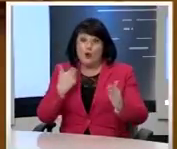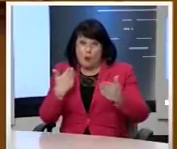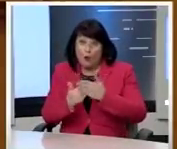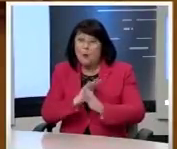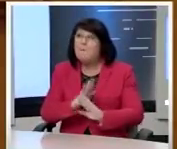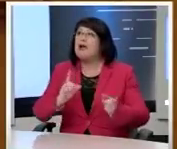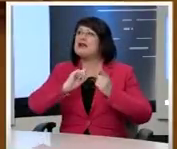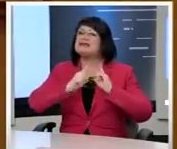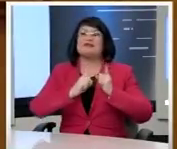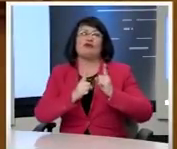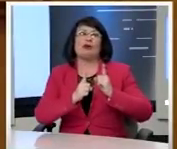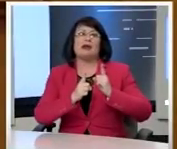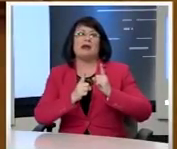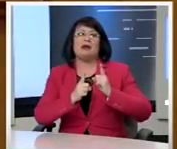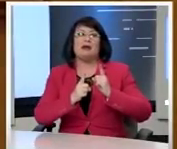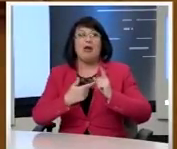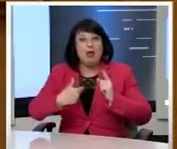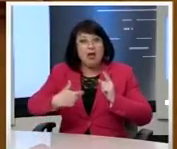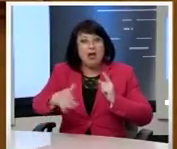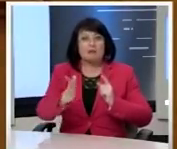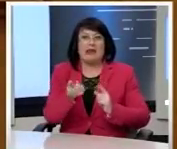δεν υπήρχε χρηματοδότηση, αλλά έτρεχαν υποχρεώσεις.